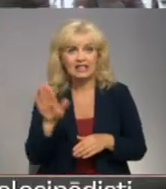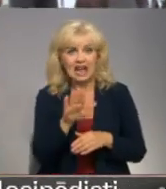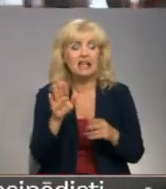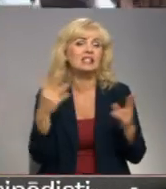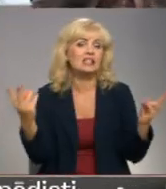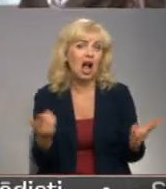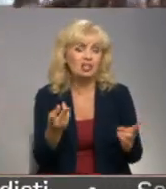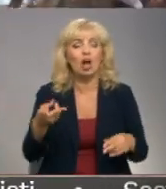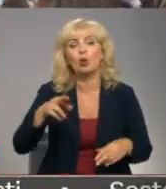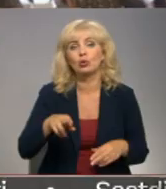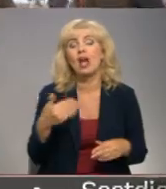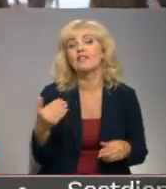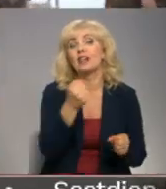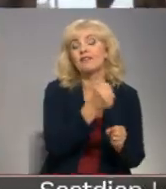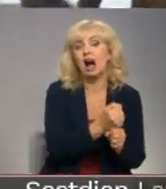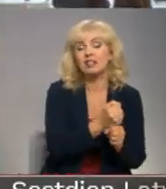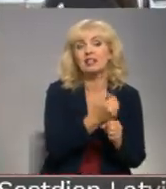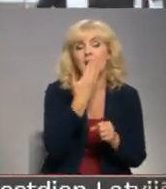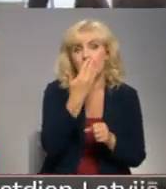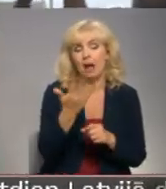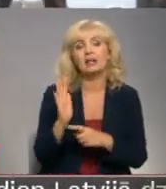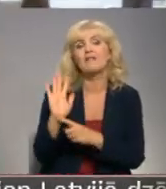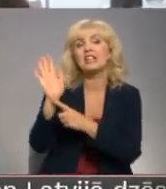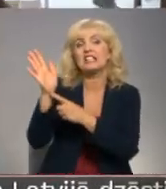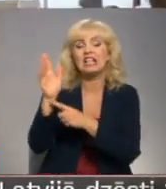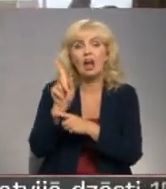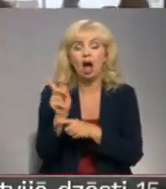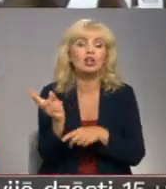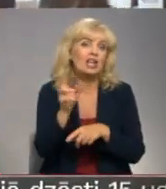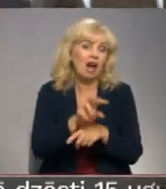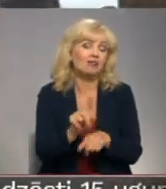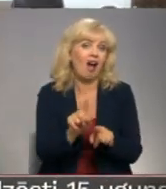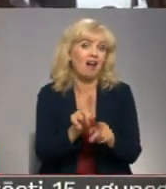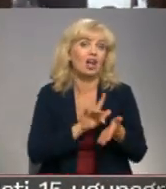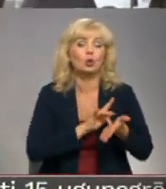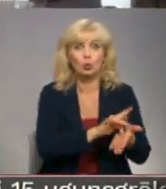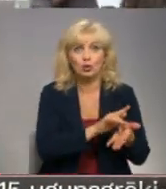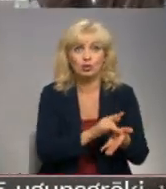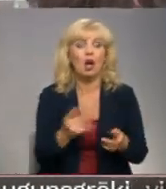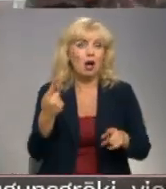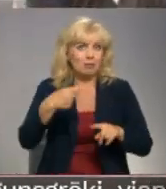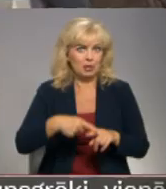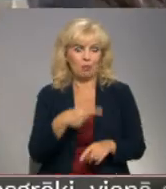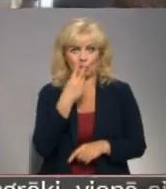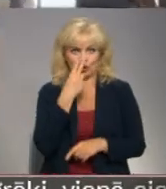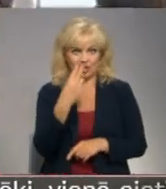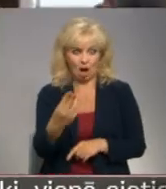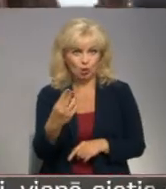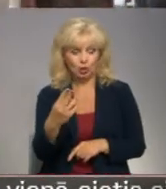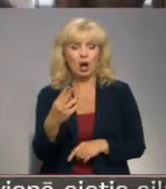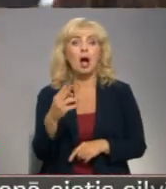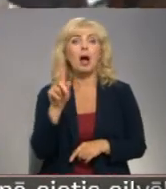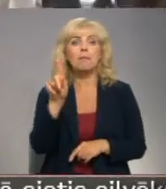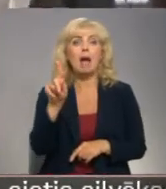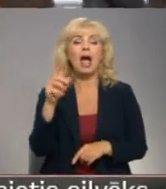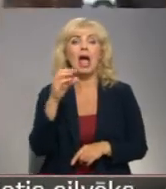par tādu kā pagasta vizītkarti, un nereti šurp ierodas arī tūristi. Mēs pirmo reizi ieraudzējām, ka te svin